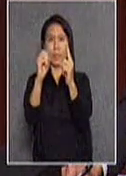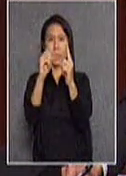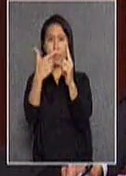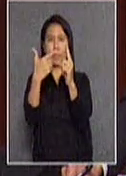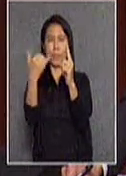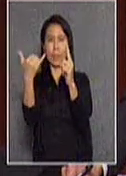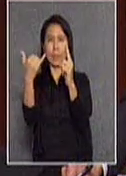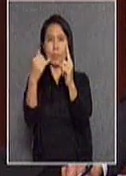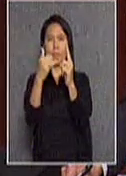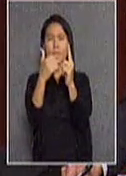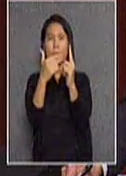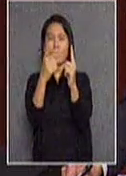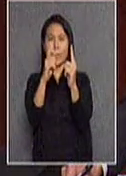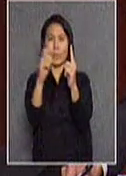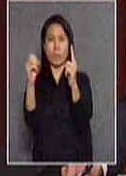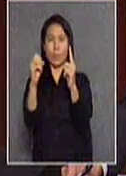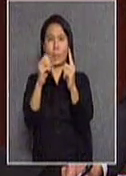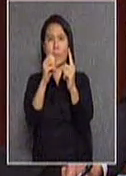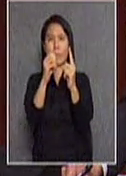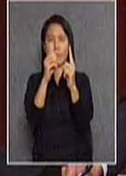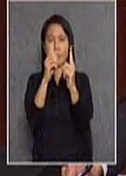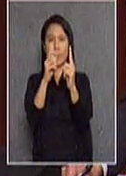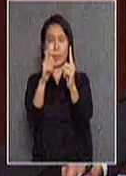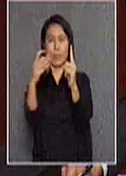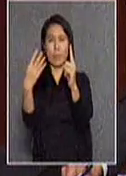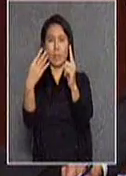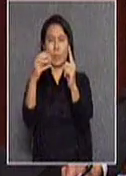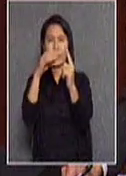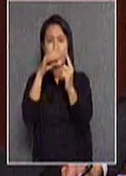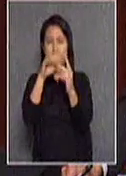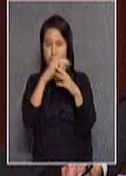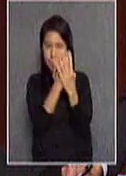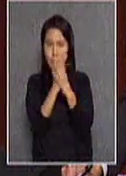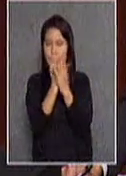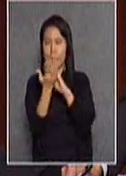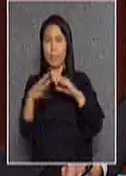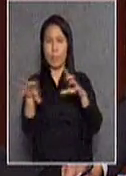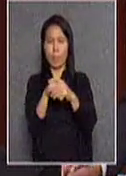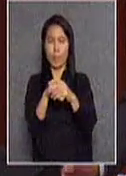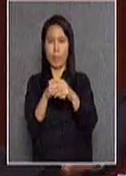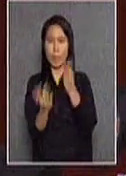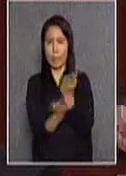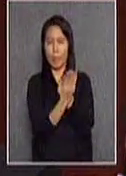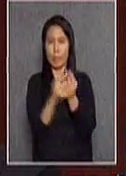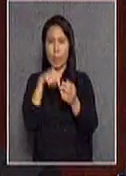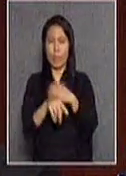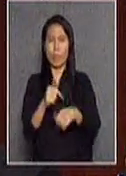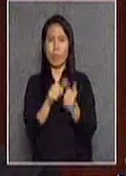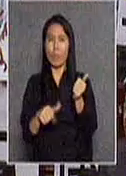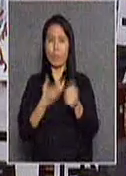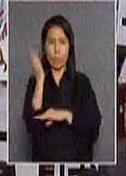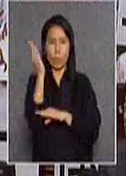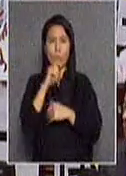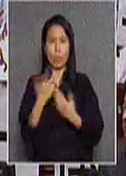186、190及194嘅款額納入附表。有冇委員要發言？